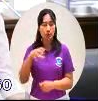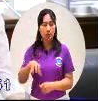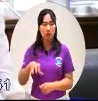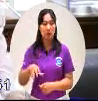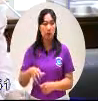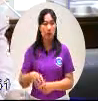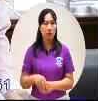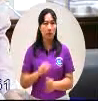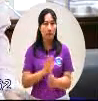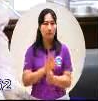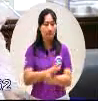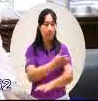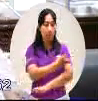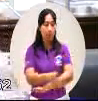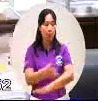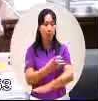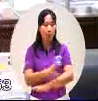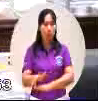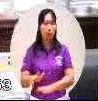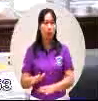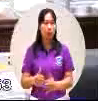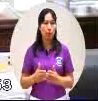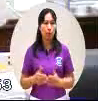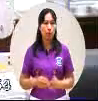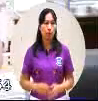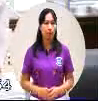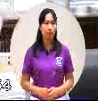下水利局局长